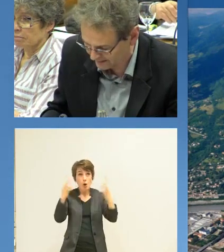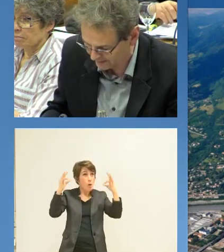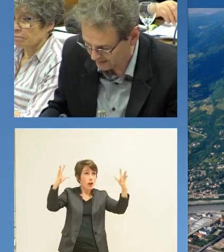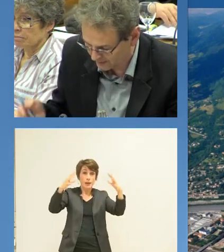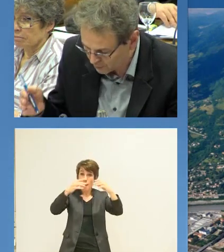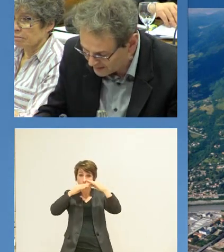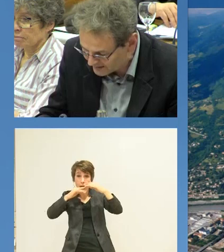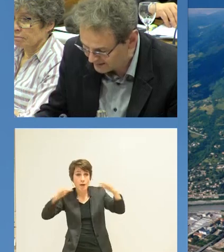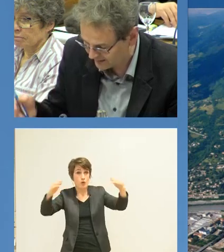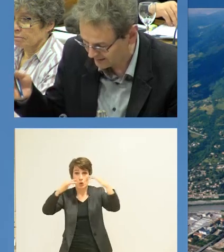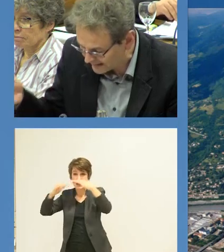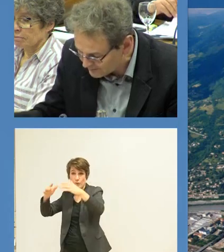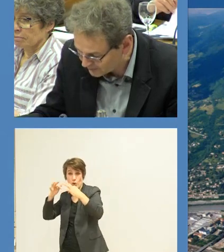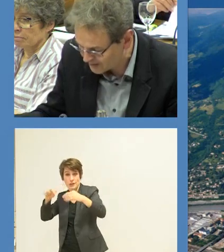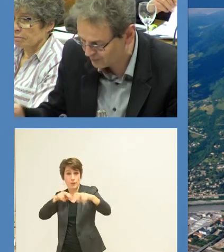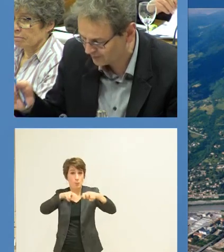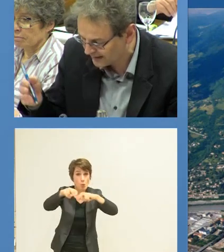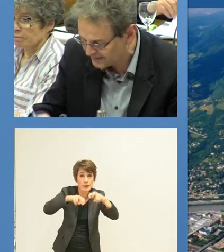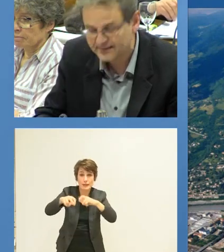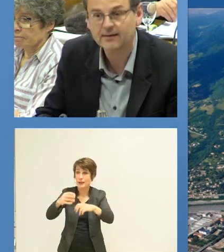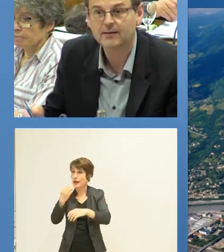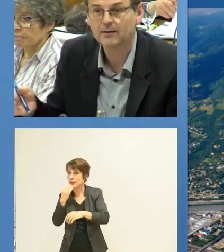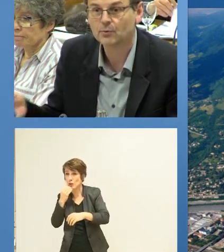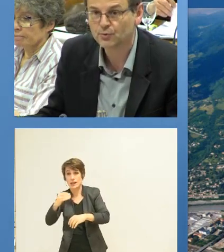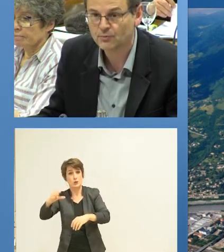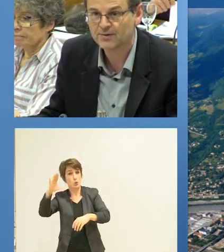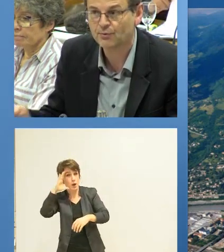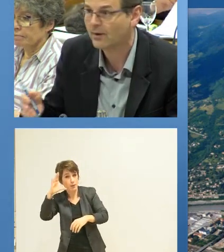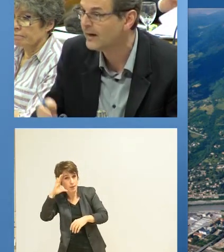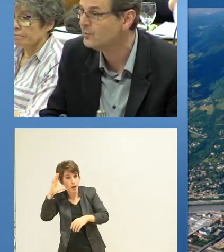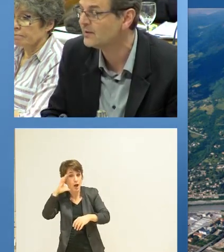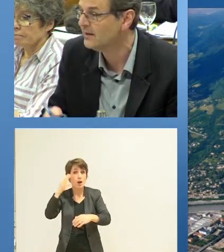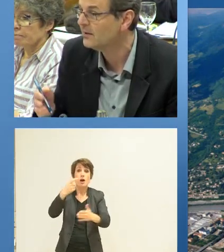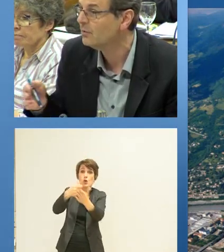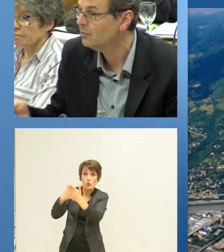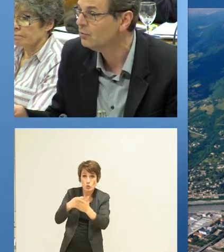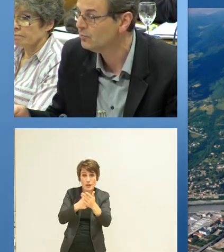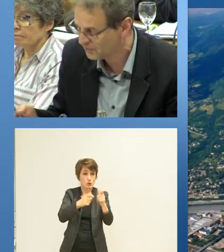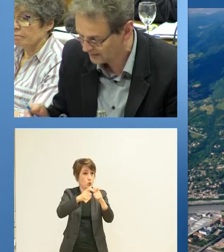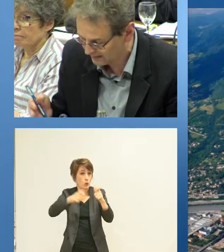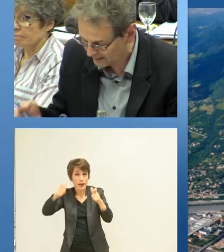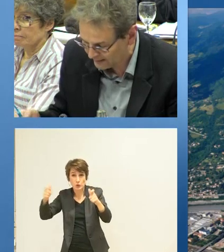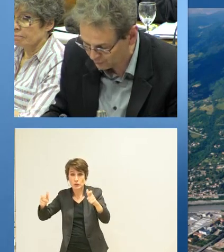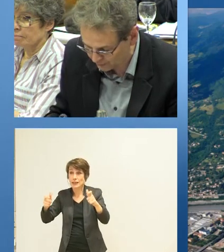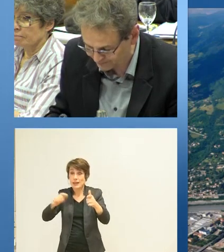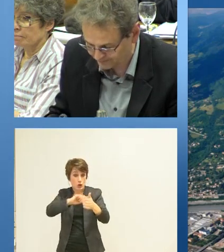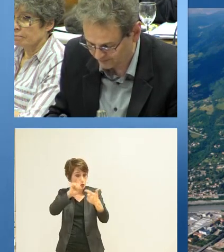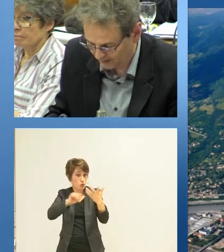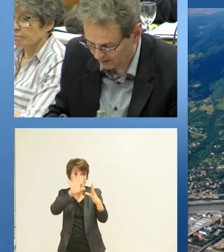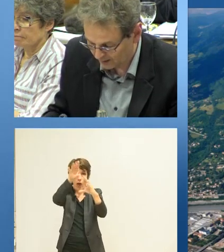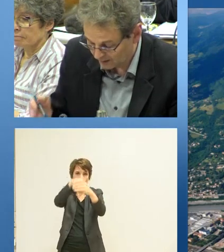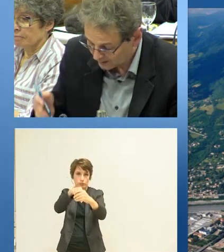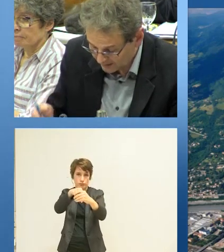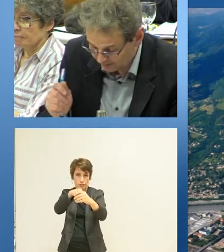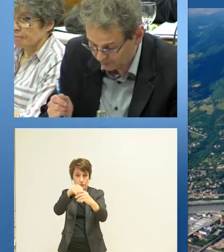société mobilité alimentation habitat consommation industrie tout est dedans